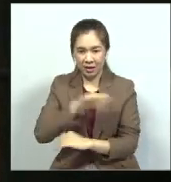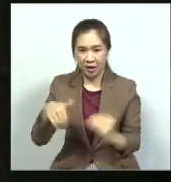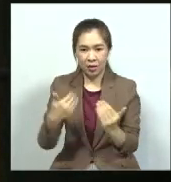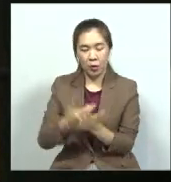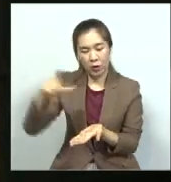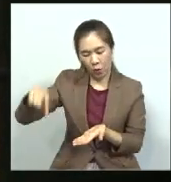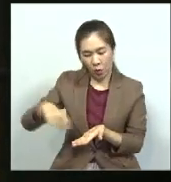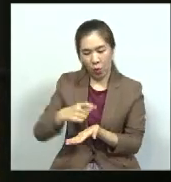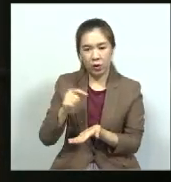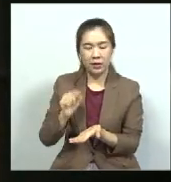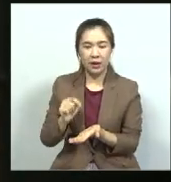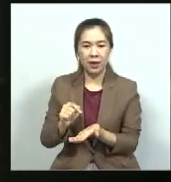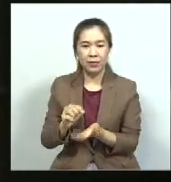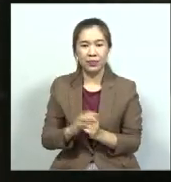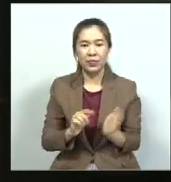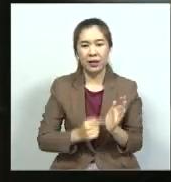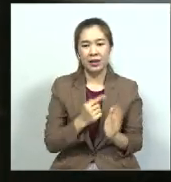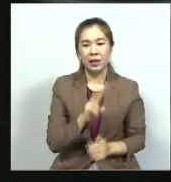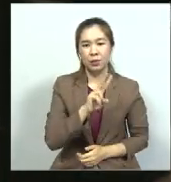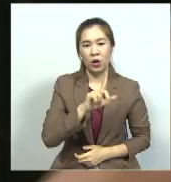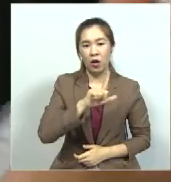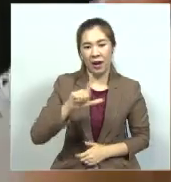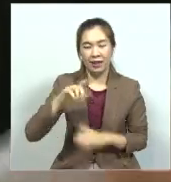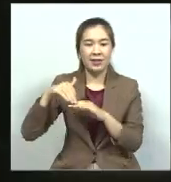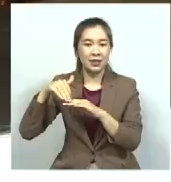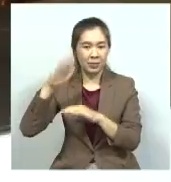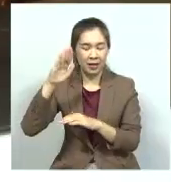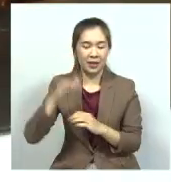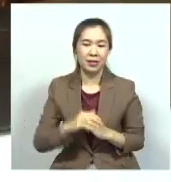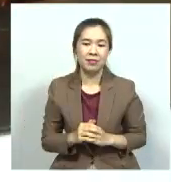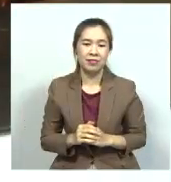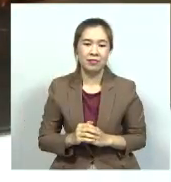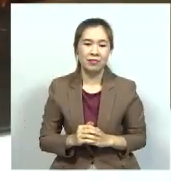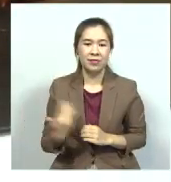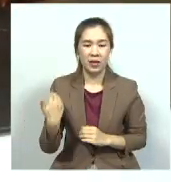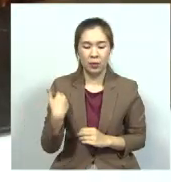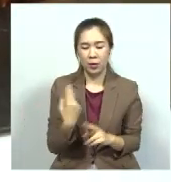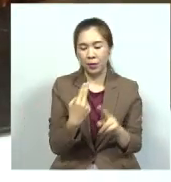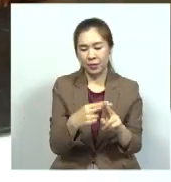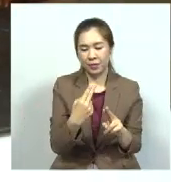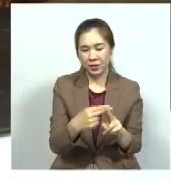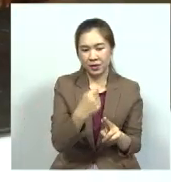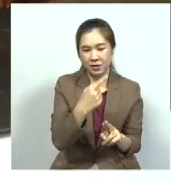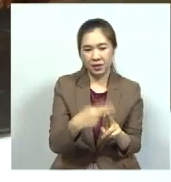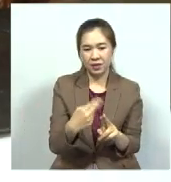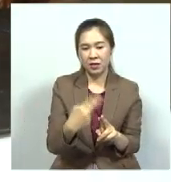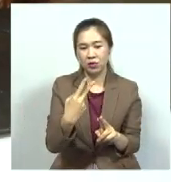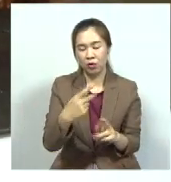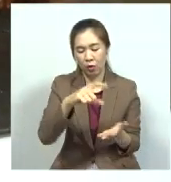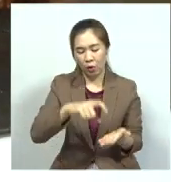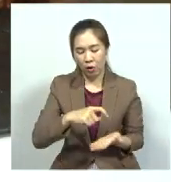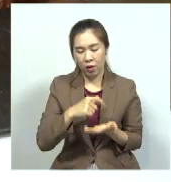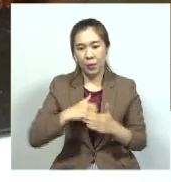การโอนรับโอนมาเนี่ยนะคะตั้งแต่2ล้านบาทขึ้นไปซึ่งเป็นเพียงการส่งชื่อและสกุลเจ้าของบัญชีเท่